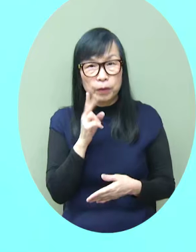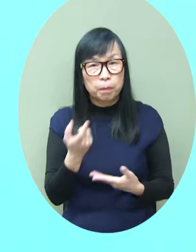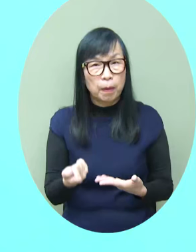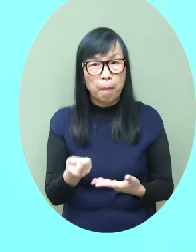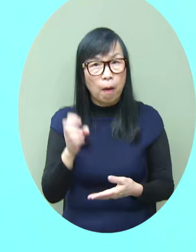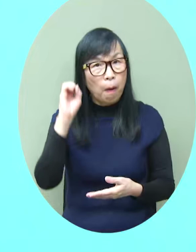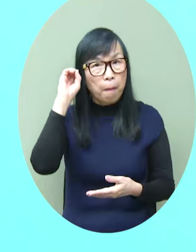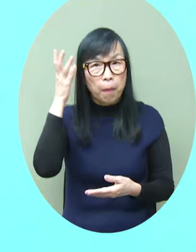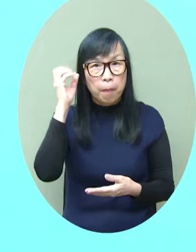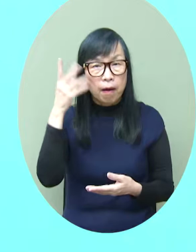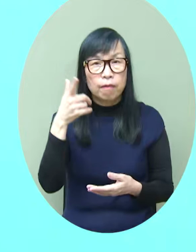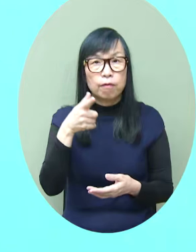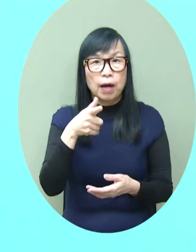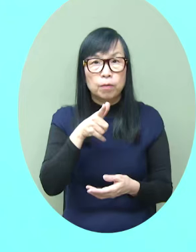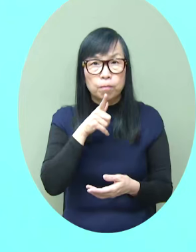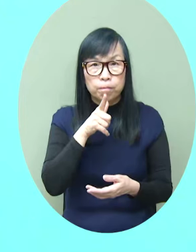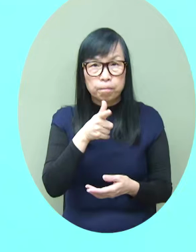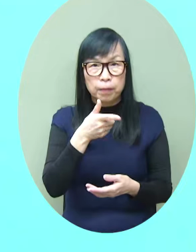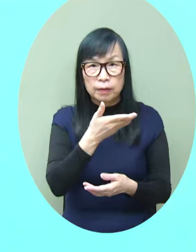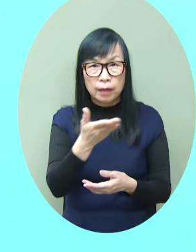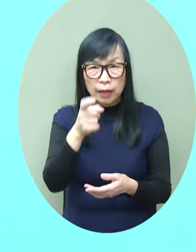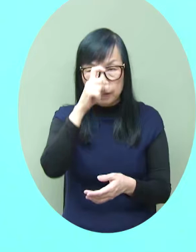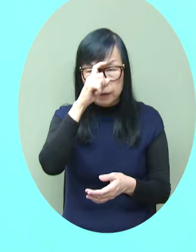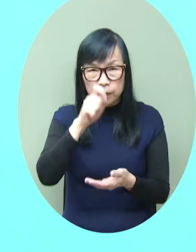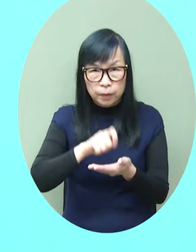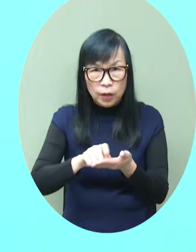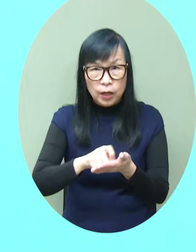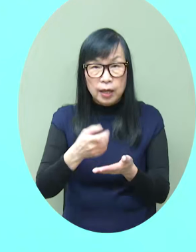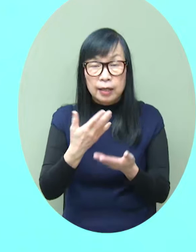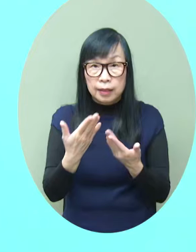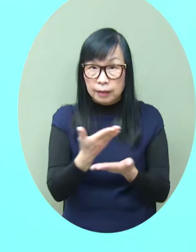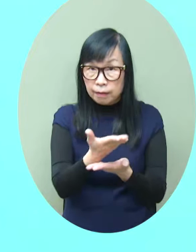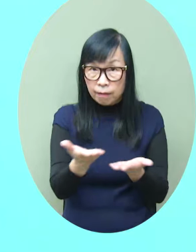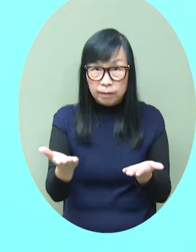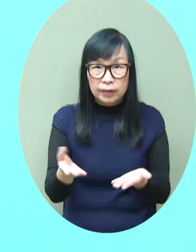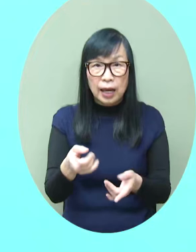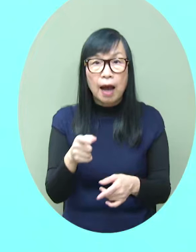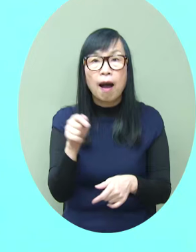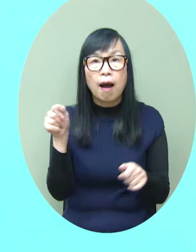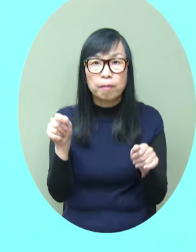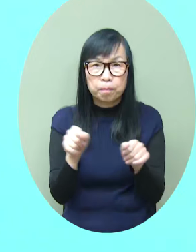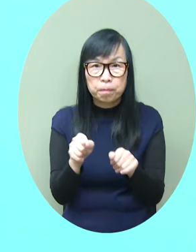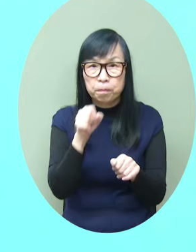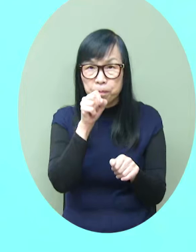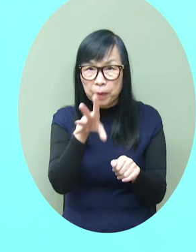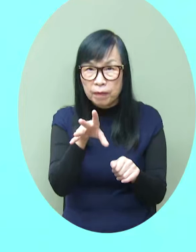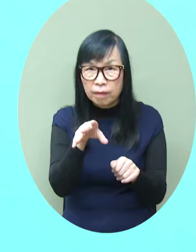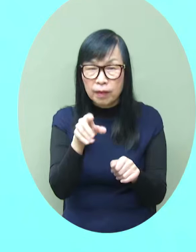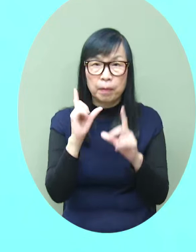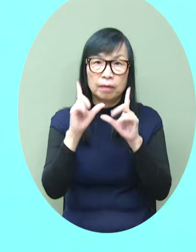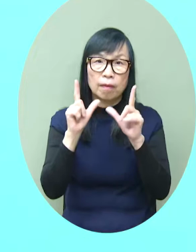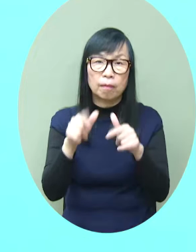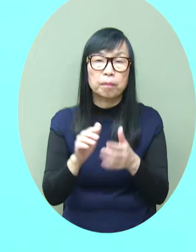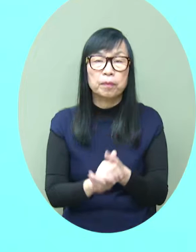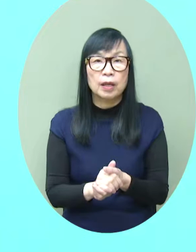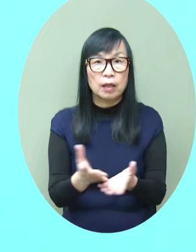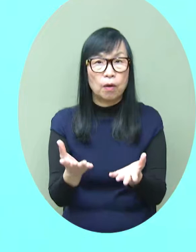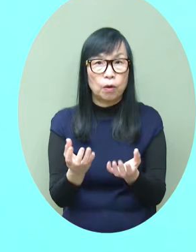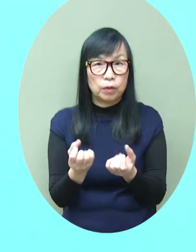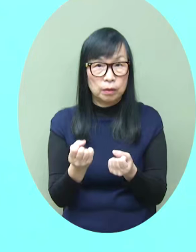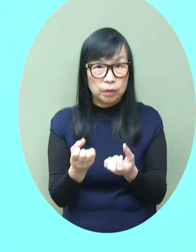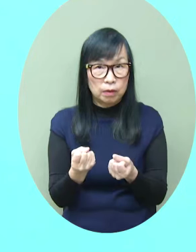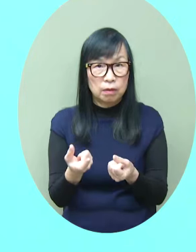法可以用筆記錄住大家的提問，所以請大家咧就係短問短答。我會容許或者